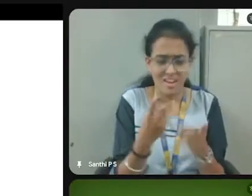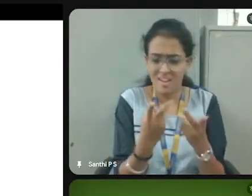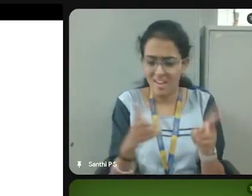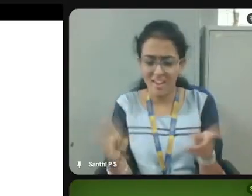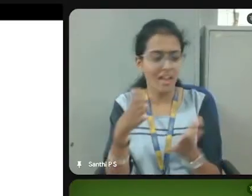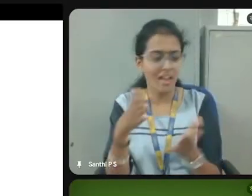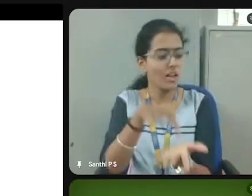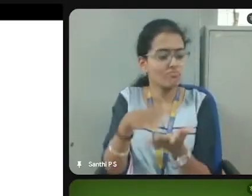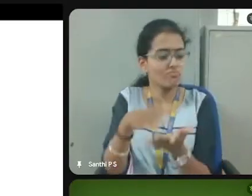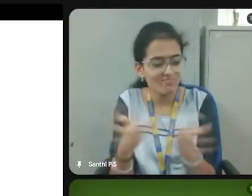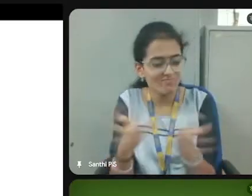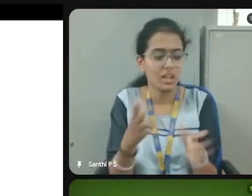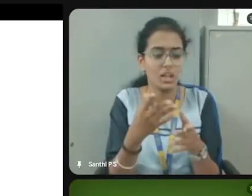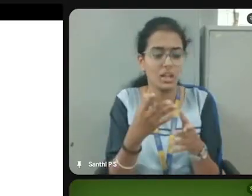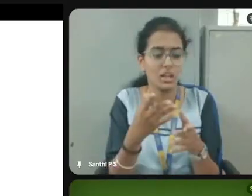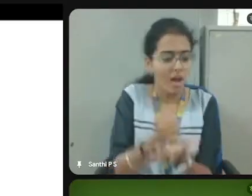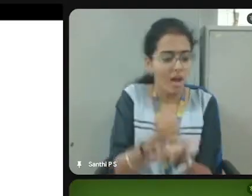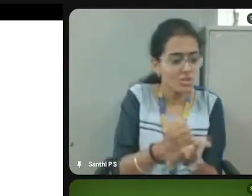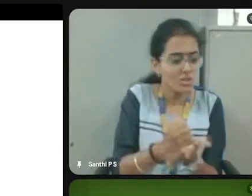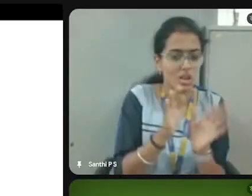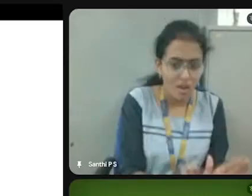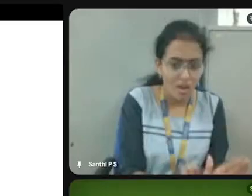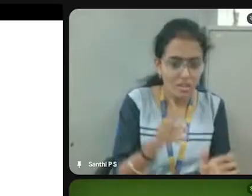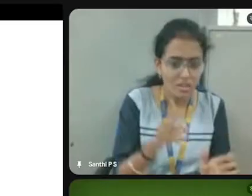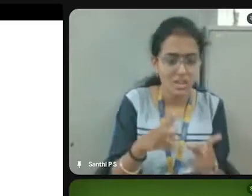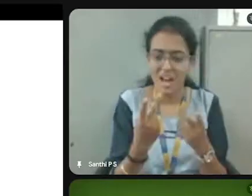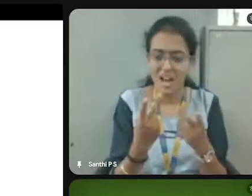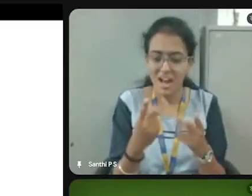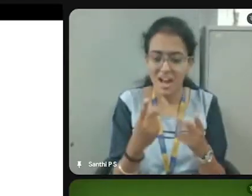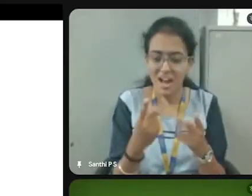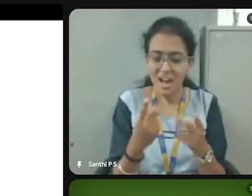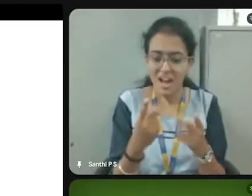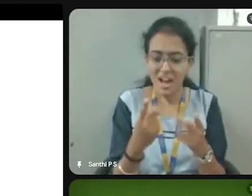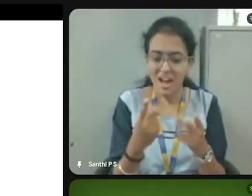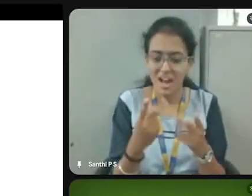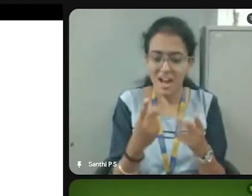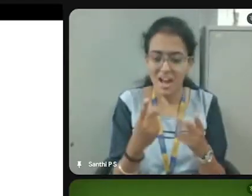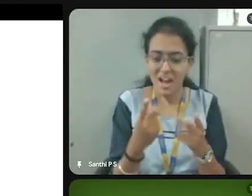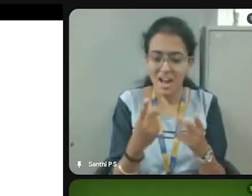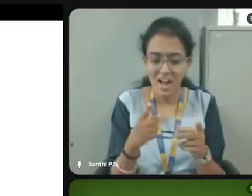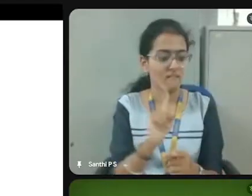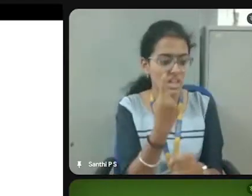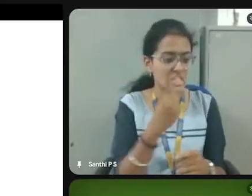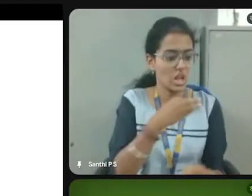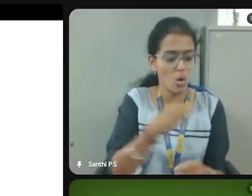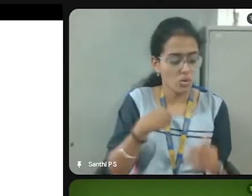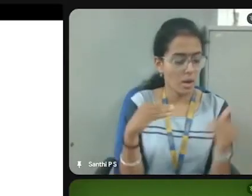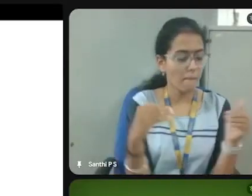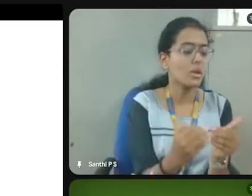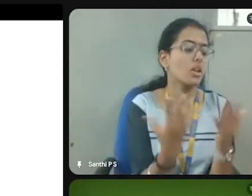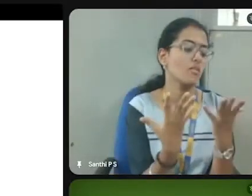ഒന്ന് കൺസിഡർ ചെയ്തിട്ട് ആവശ്യമാണെങ്കിലായിരിക്കും ബാക്കി അസസ്മെന്റിലോട്ട് പോകുന്നത്. അപ്പൊ എന്തായാലും ഒരു കൺസൾട്ടേഷൻ കുട്ടിക്ക് ആവശ്യമുണ്ട്, എന്നാലേ